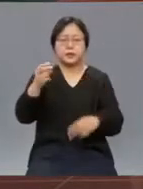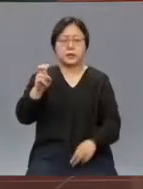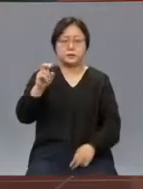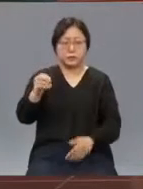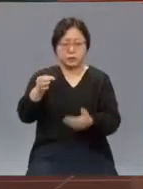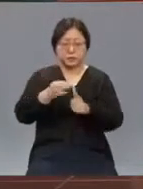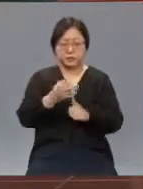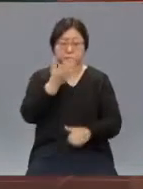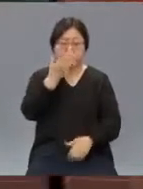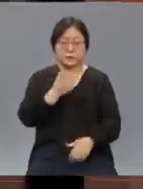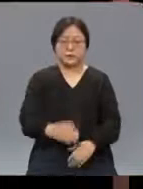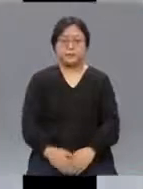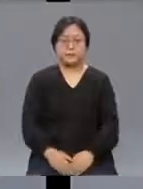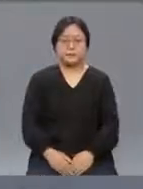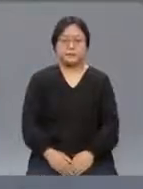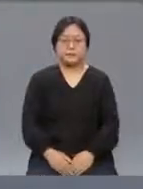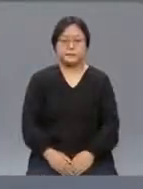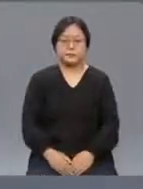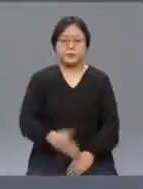받게 됩니다.